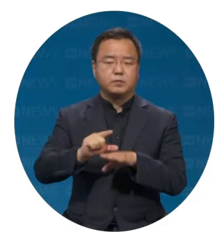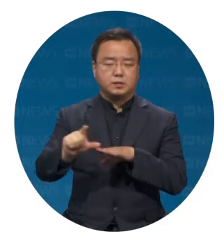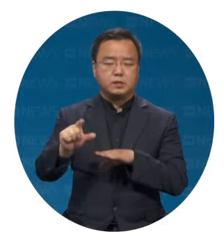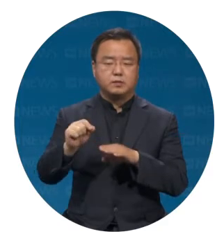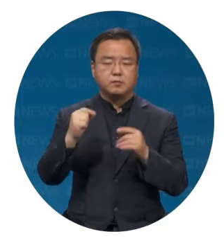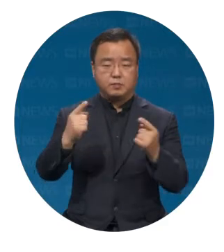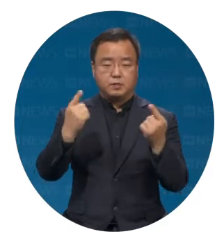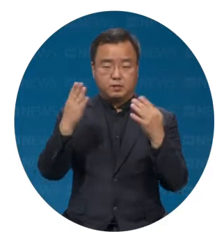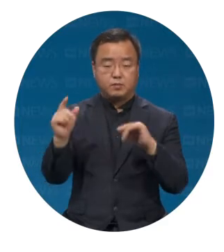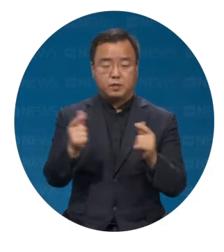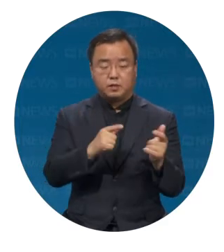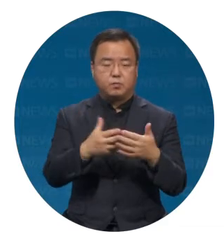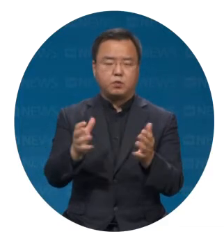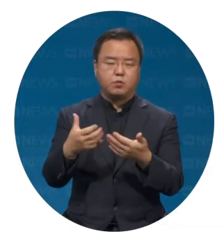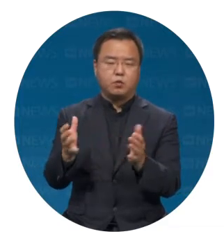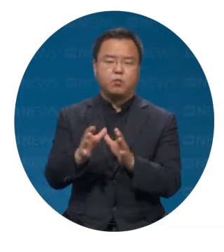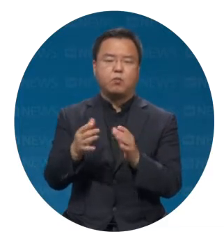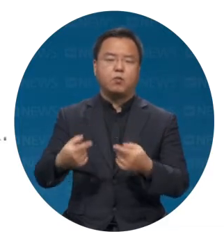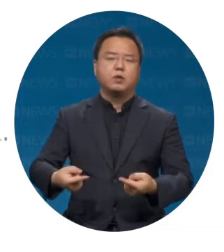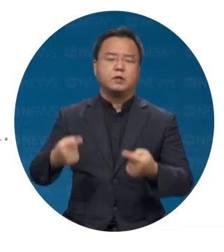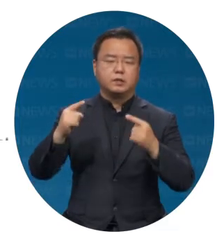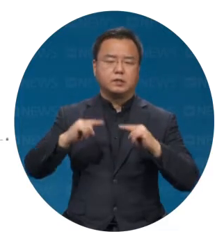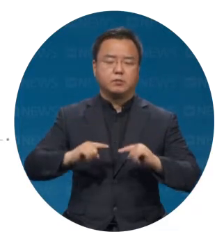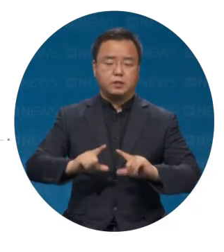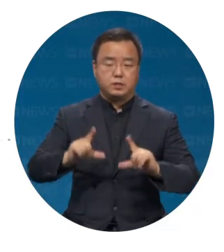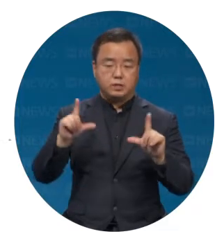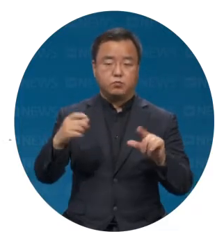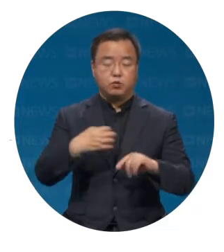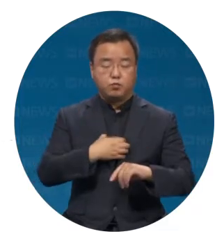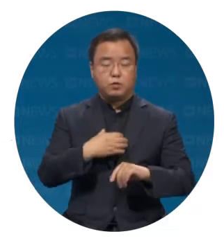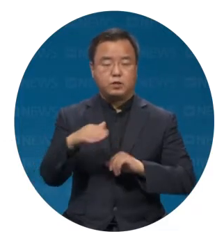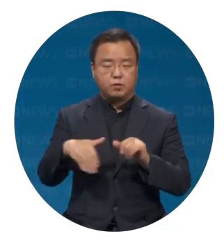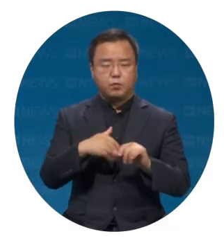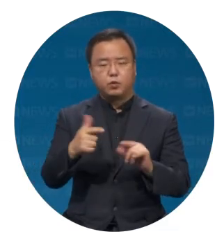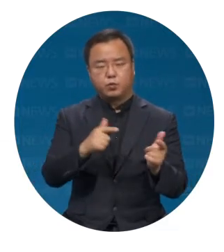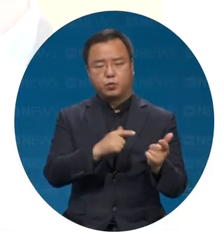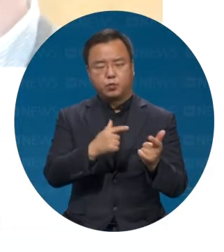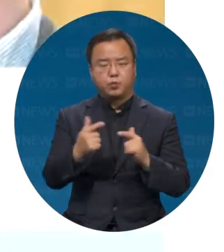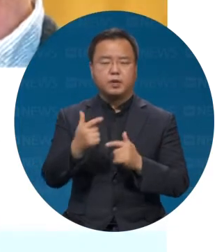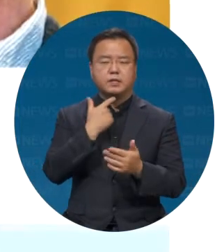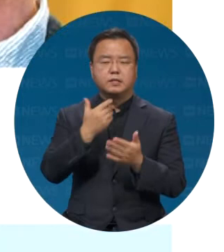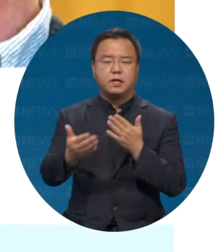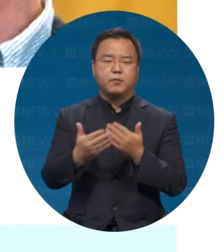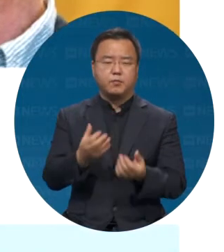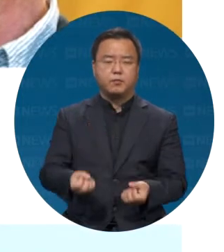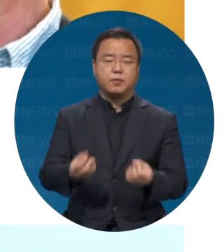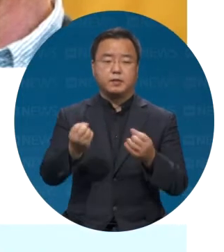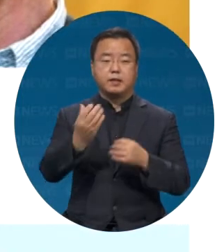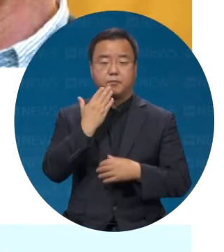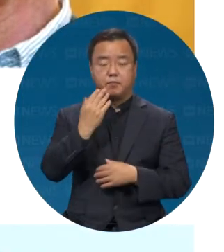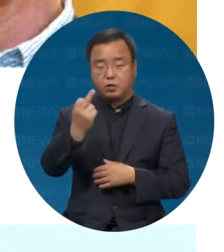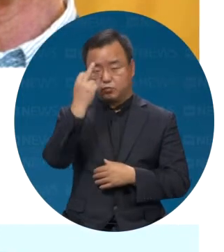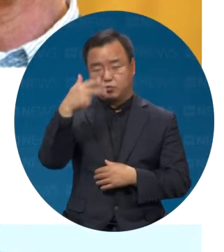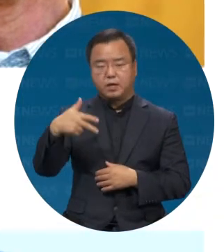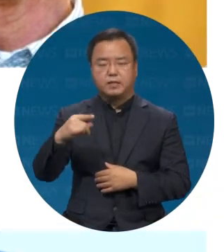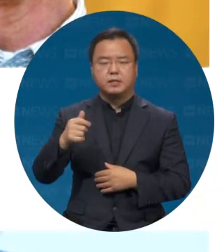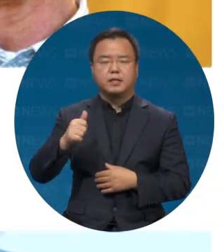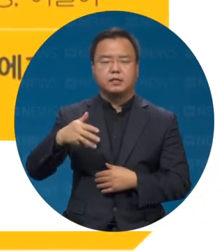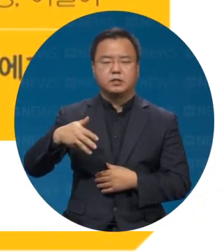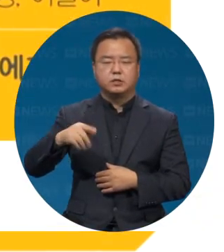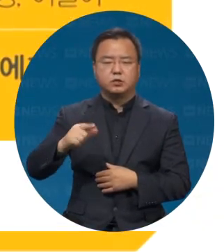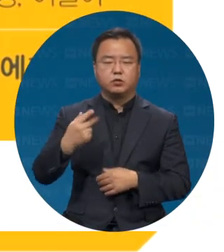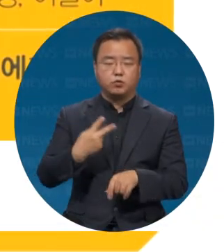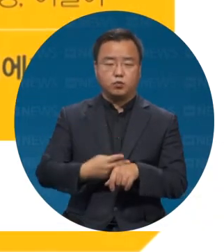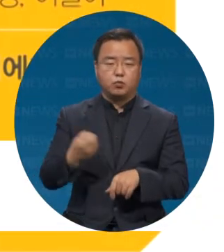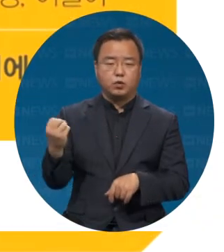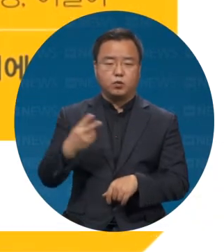참여해 기후 변화와 지속 가능한 개발 등을 주제로 각종 체험 행사가 진행됩니다. 또 최재천 이화여대 석좌 교수,